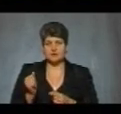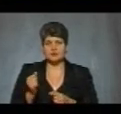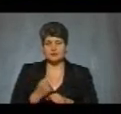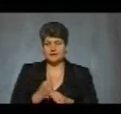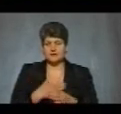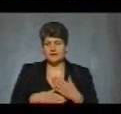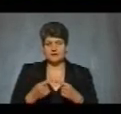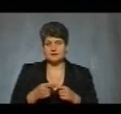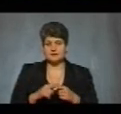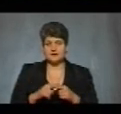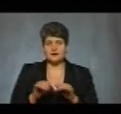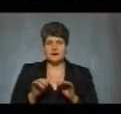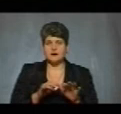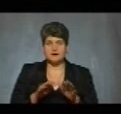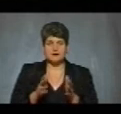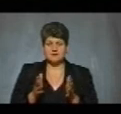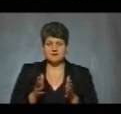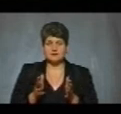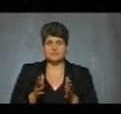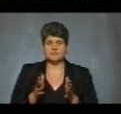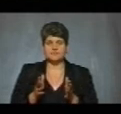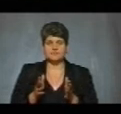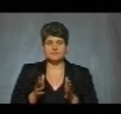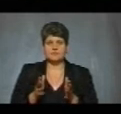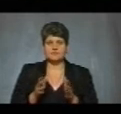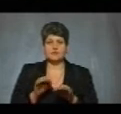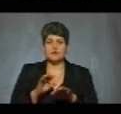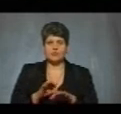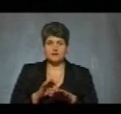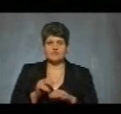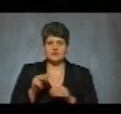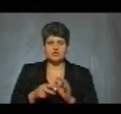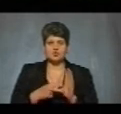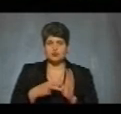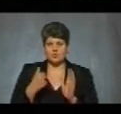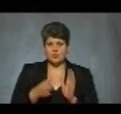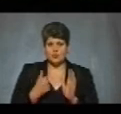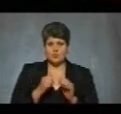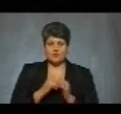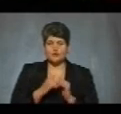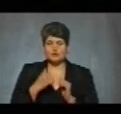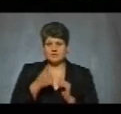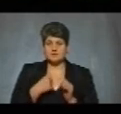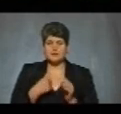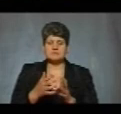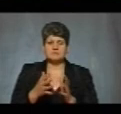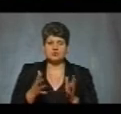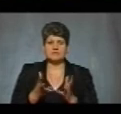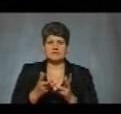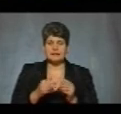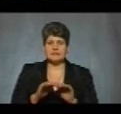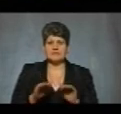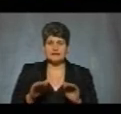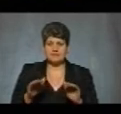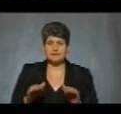Ця акція, можна сказати, така, проходить з 2007 року. Кожен рік ми збільшували кількість дітей,